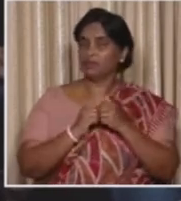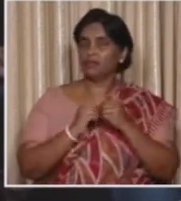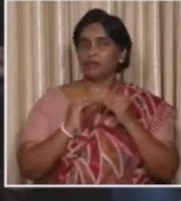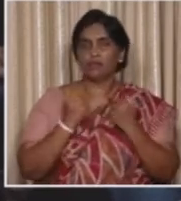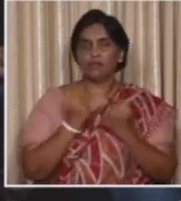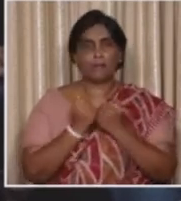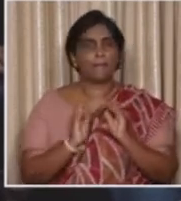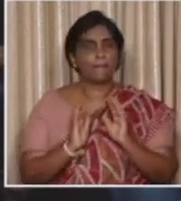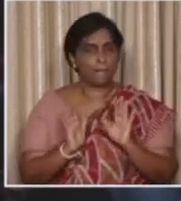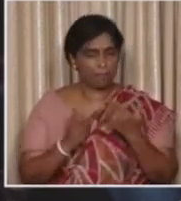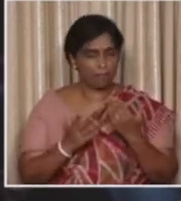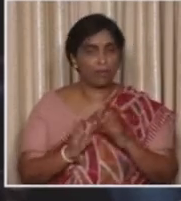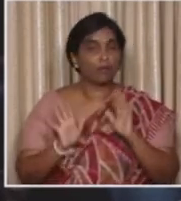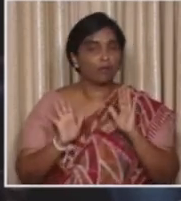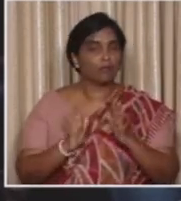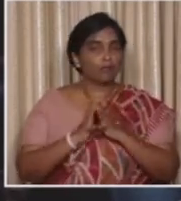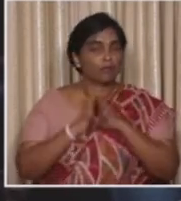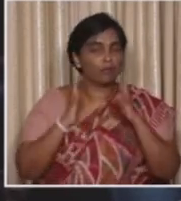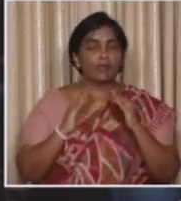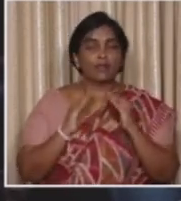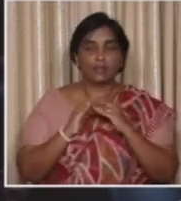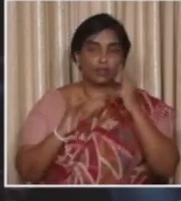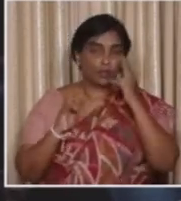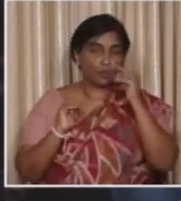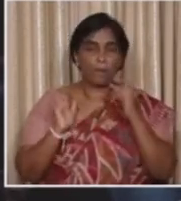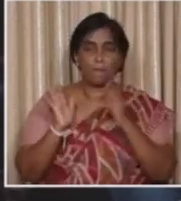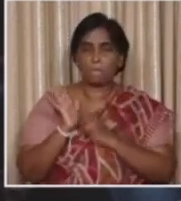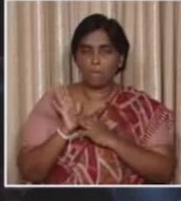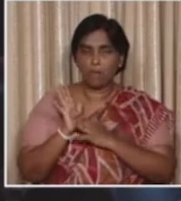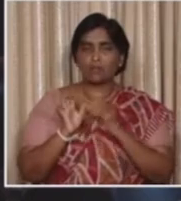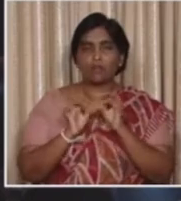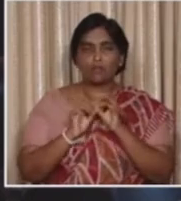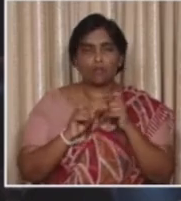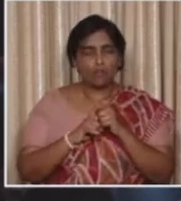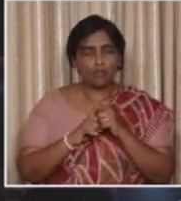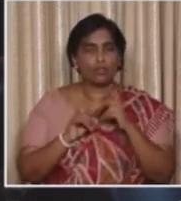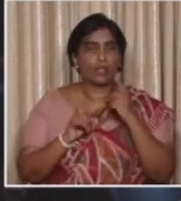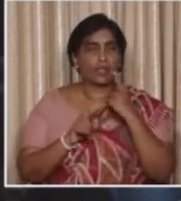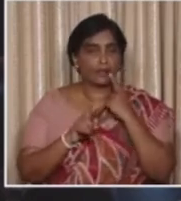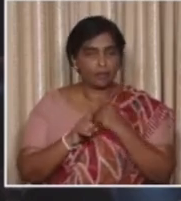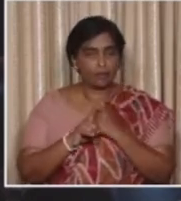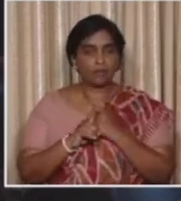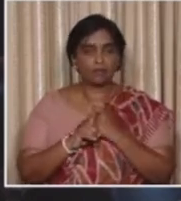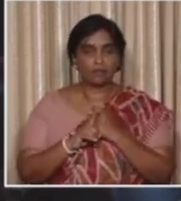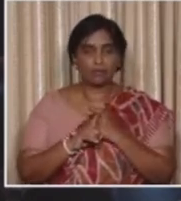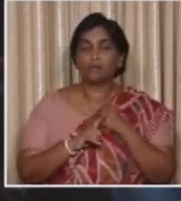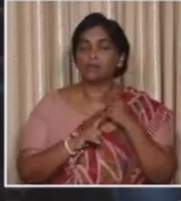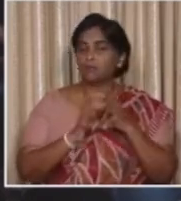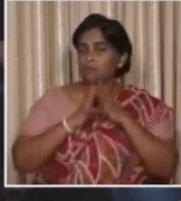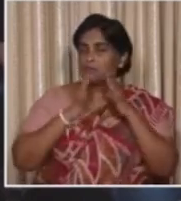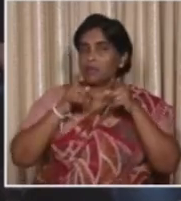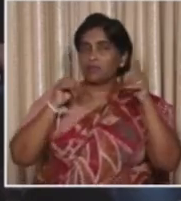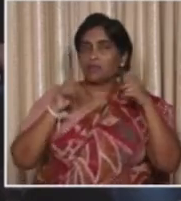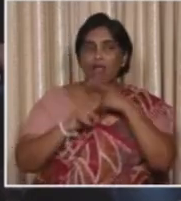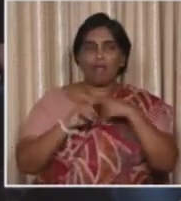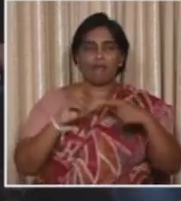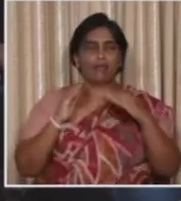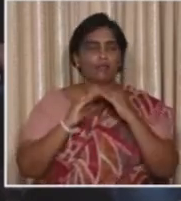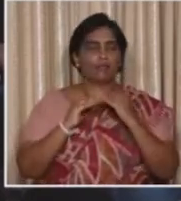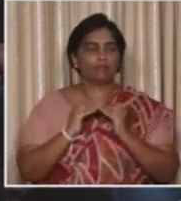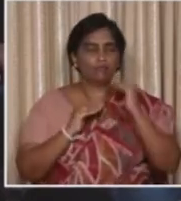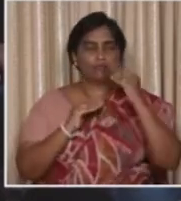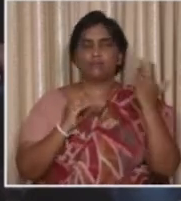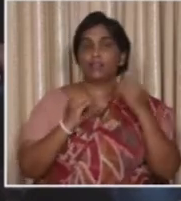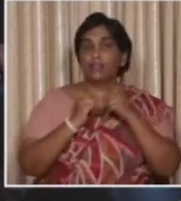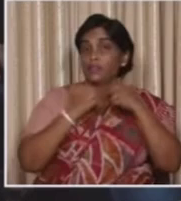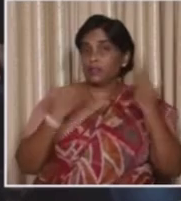වැඩසටහන ආවේ. නමුත් බොහෝ ගෙවල් තියෙනවා, නුවරඑළිය, මස්කෙළිය, බදුල්ල නුවර, ඒ බොහෝ තැන්තින බාගිට ගෙවල් හදල තියෙන ගෙවල් වැඩ